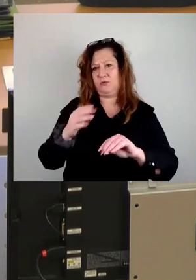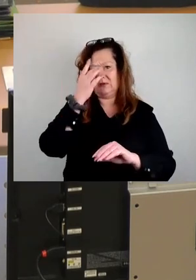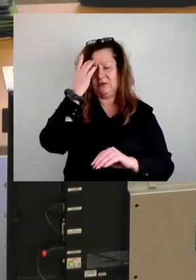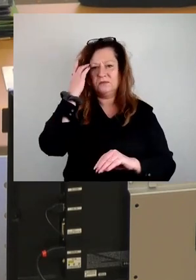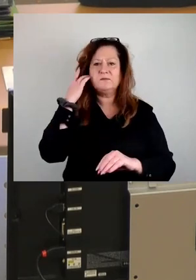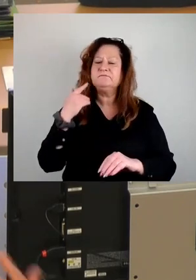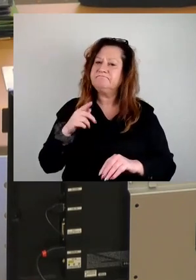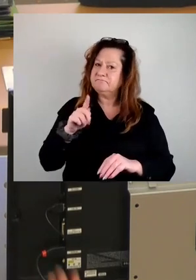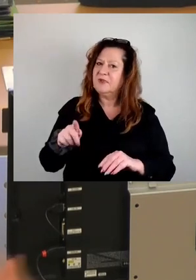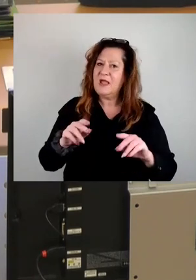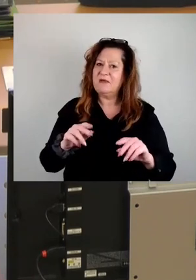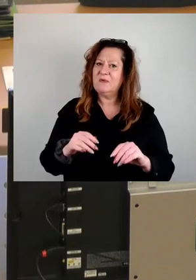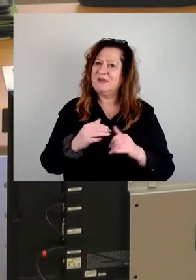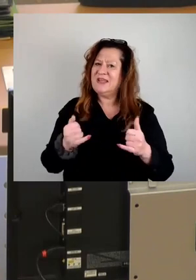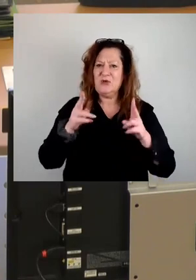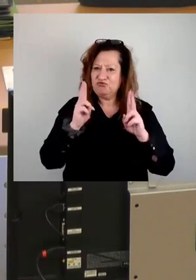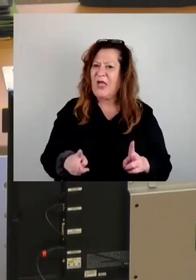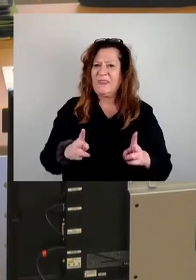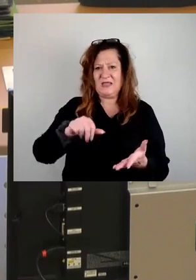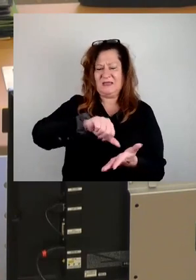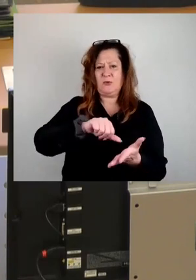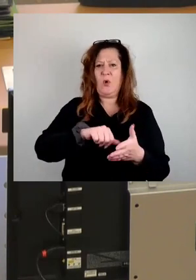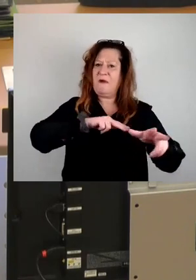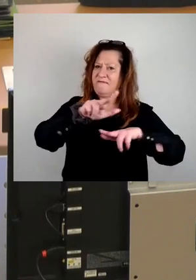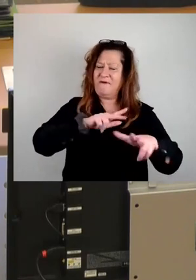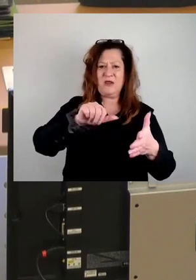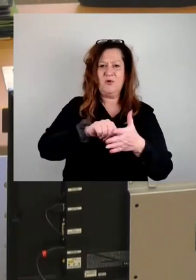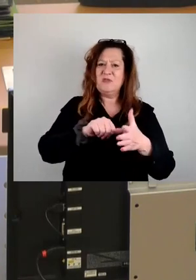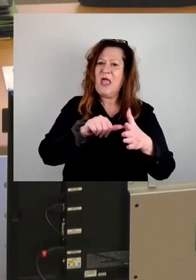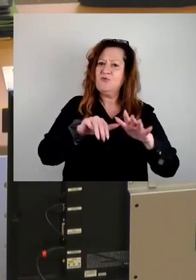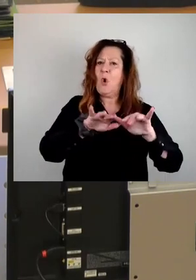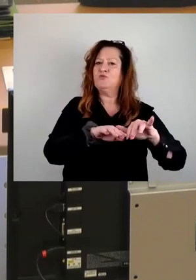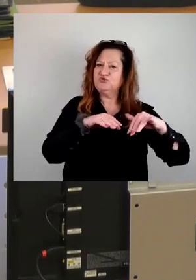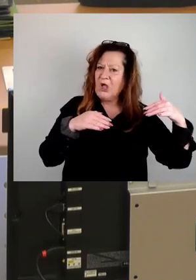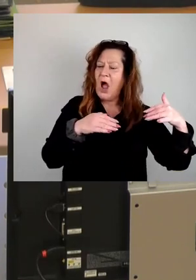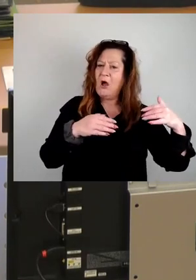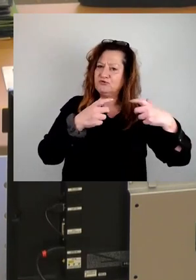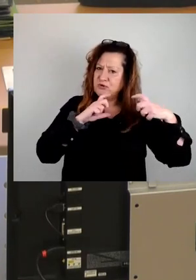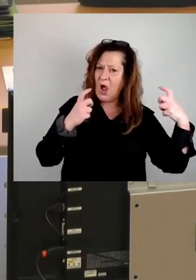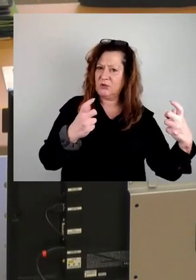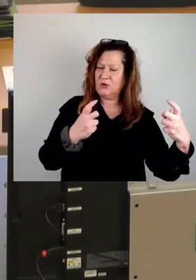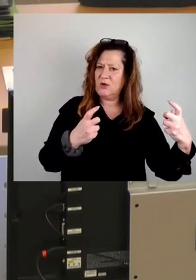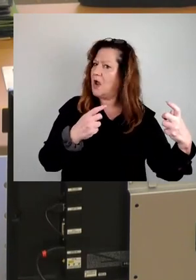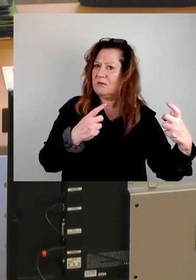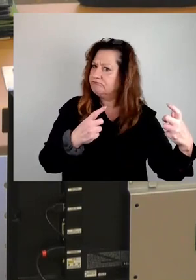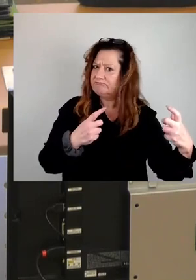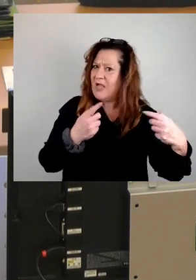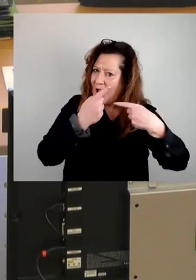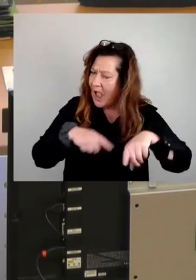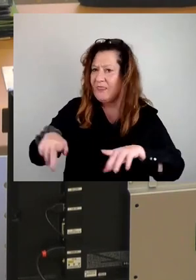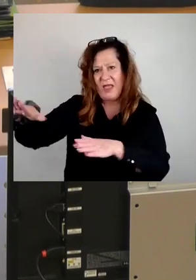nicht hier im Stadtzentrum, Verwaltungszentrum, Stadion, sondern wir machen was in Gebieten, die wirklich Unterstützung und Aufwertung brauchen. Und wir